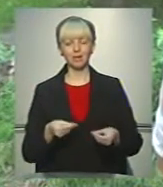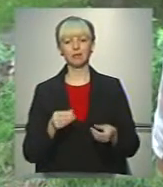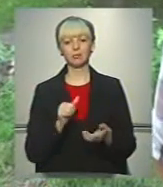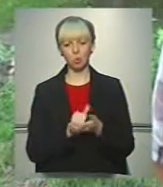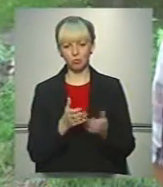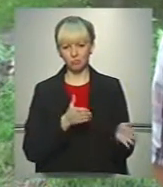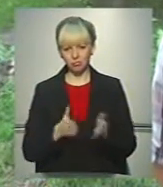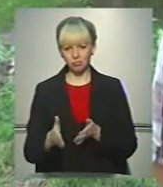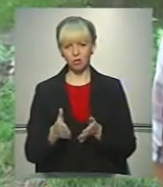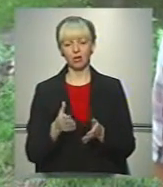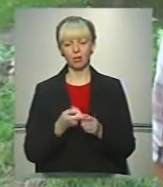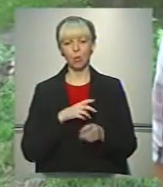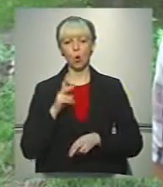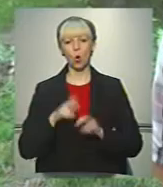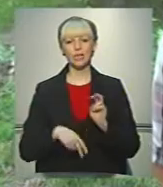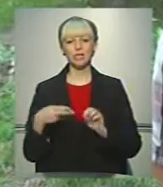це був кінець